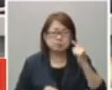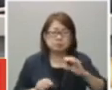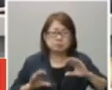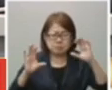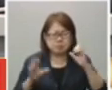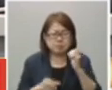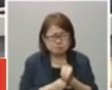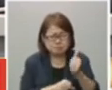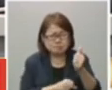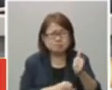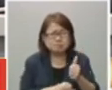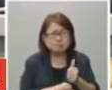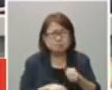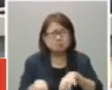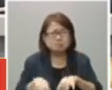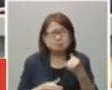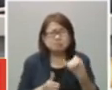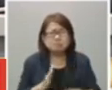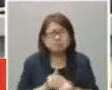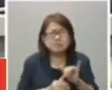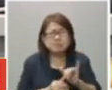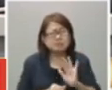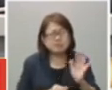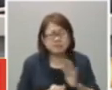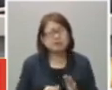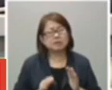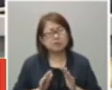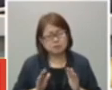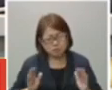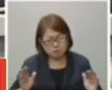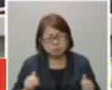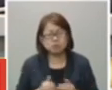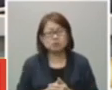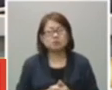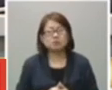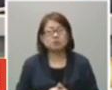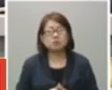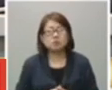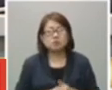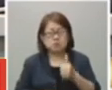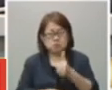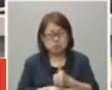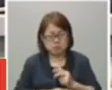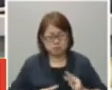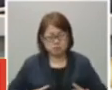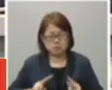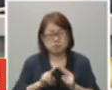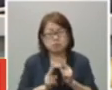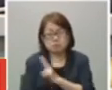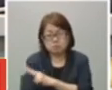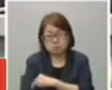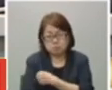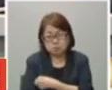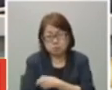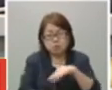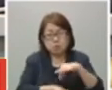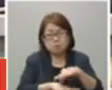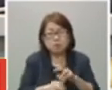องประชาชนขอบคุณท่านอนุทินชาญวีรกุลรัฐมนตรีสาธารณสุขรองนายกครับ